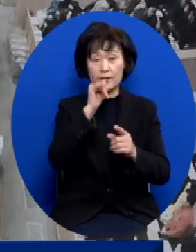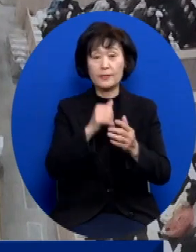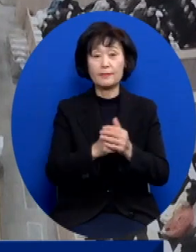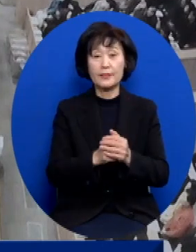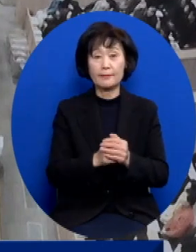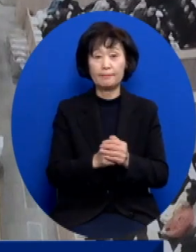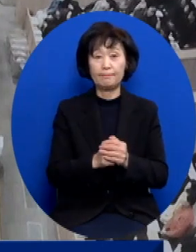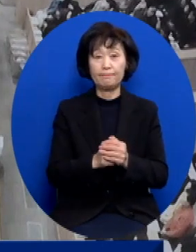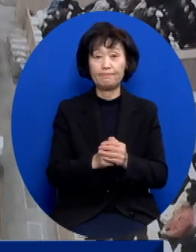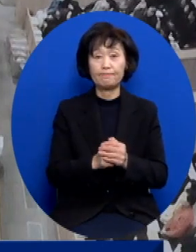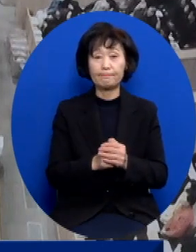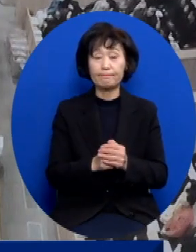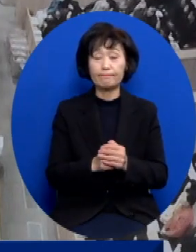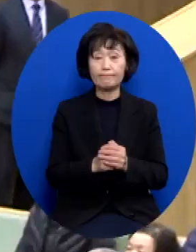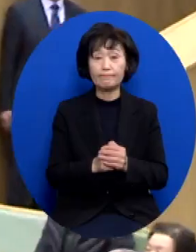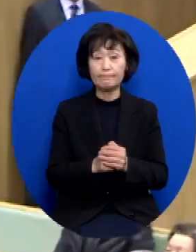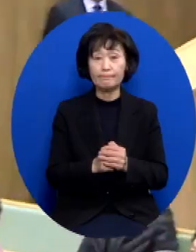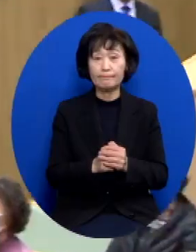기자가 전합니다.